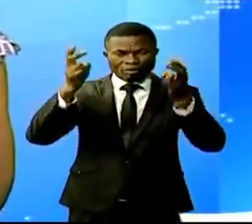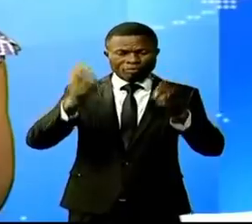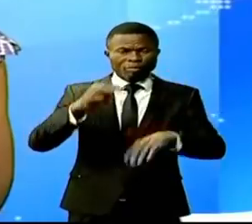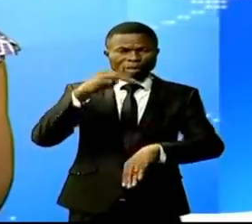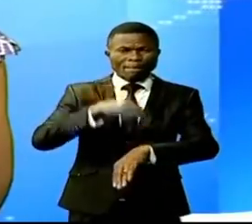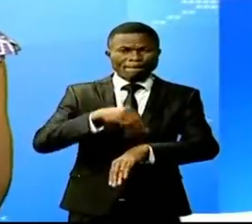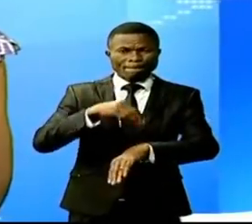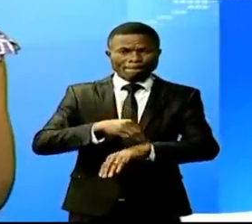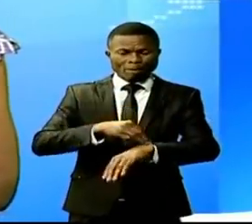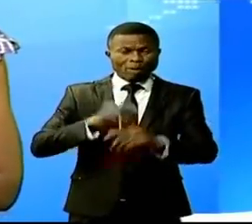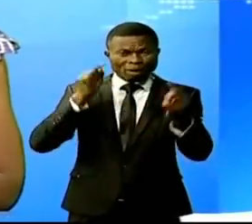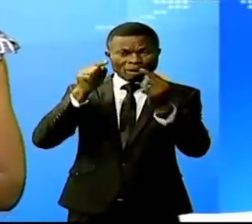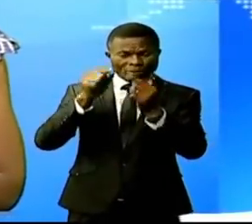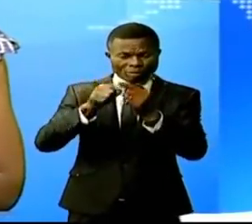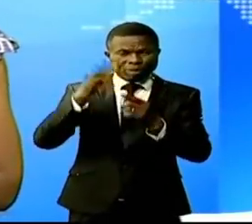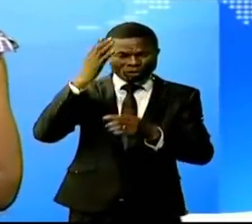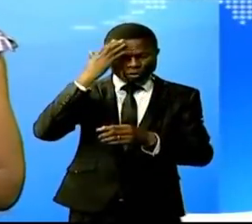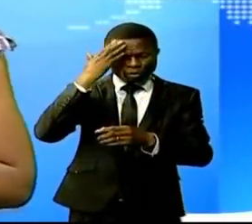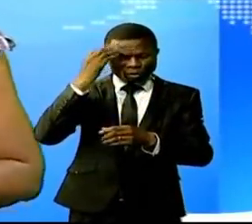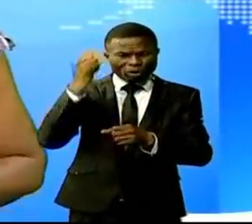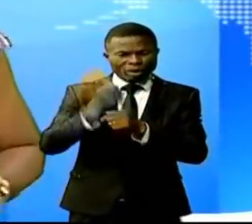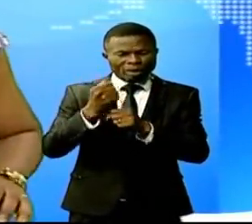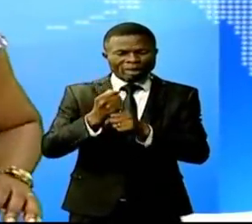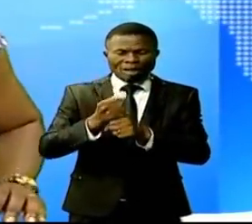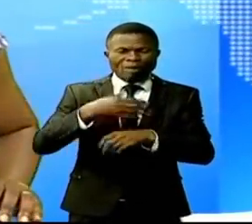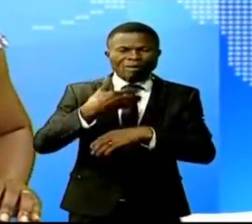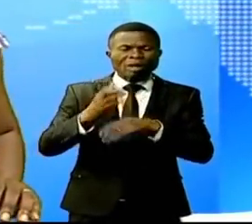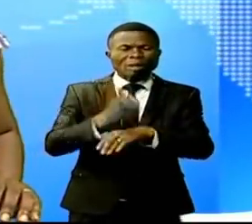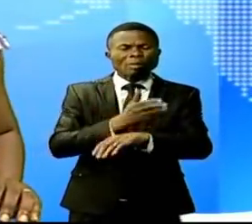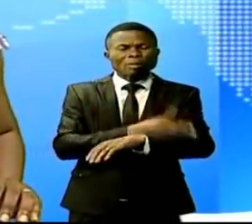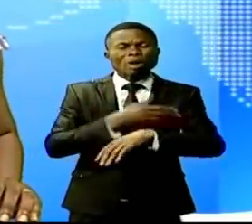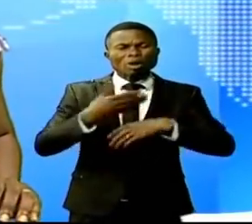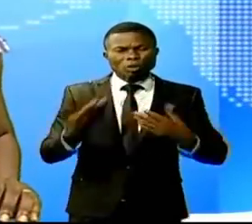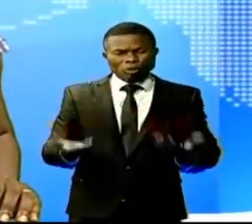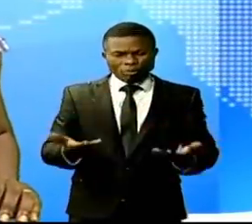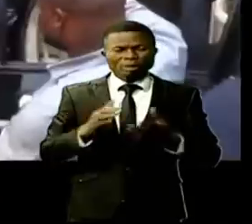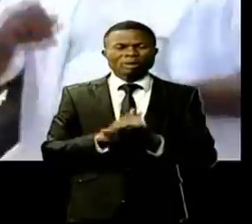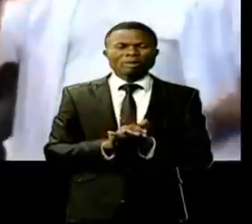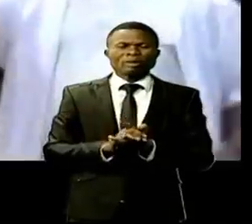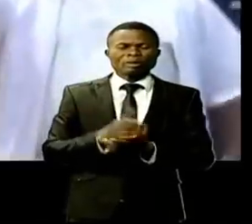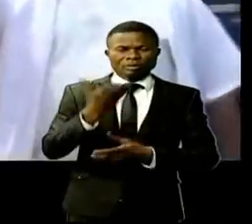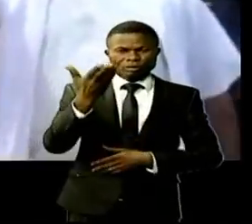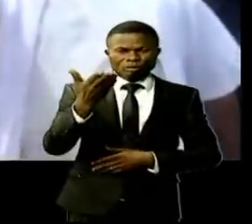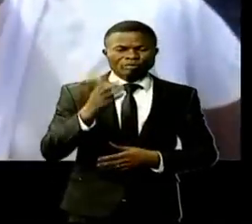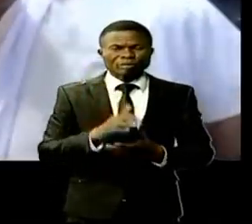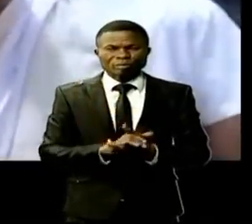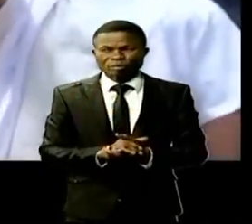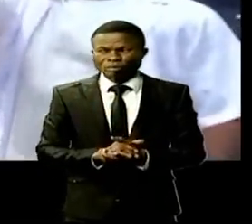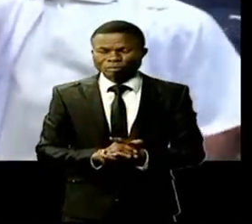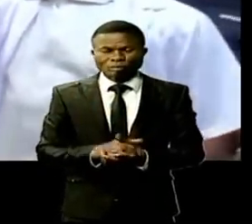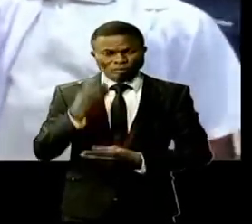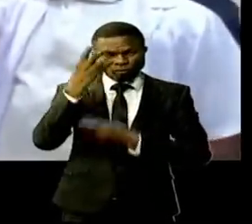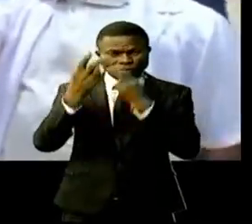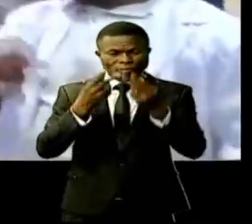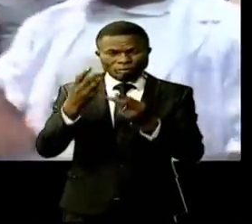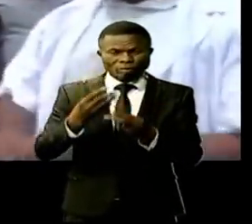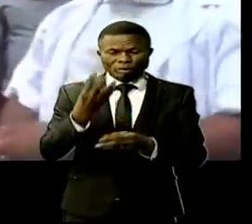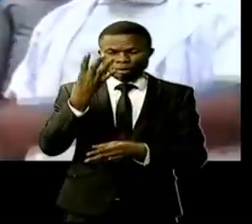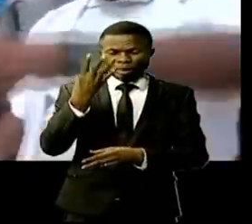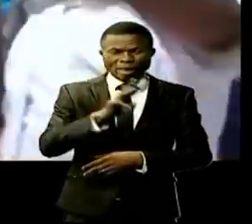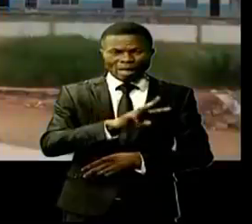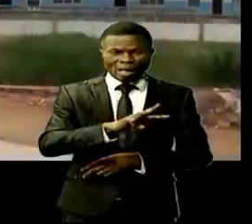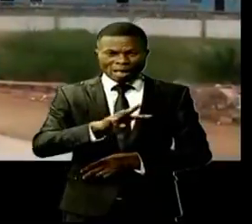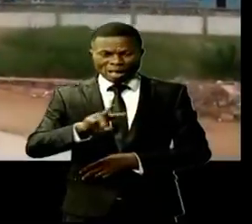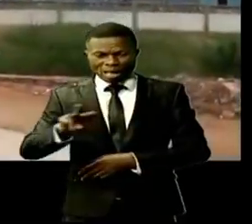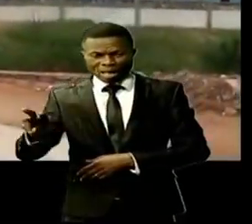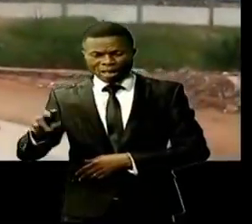Matadi. Objectif, se rendre compte de l'état d'avancement des travaux. Il a fallu une ronde de près de 4 heures pour que le